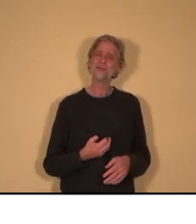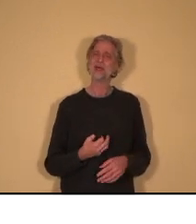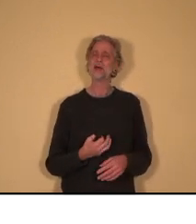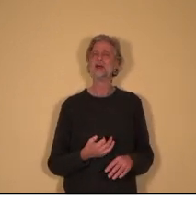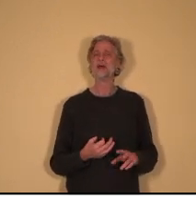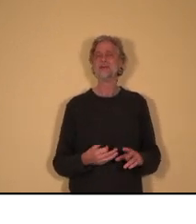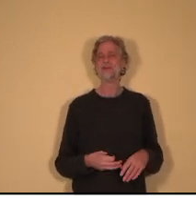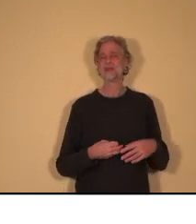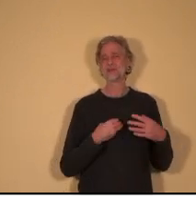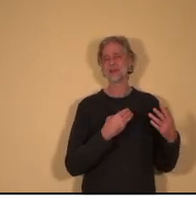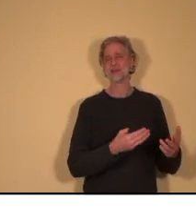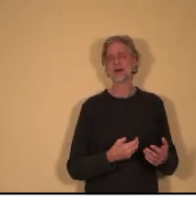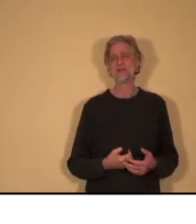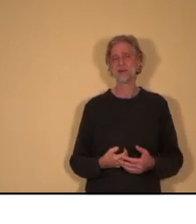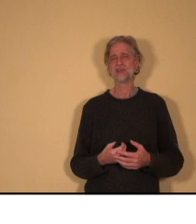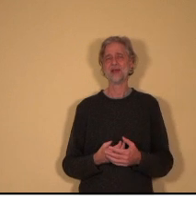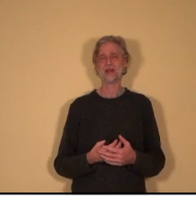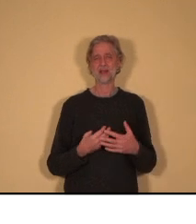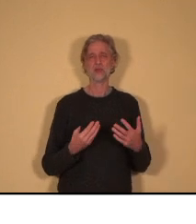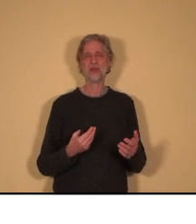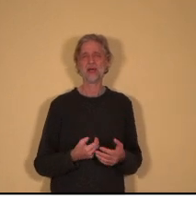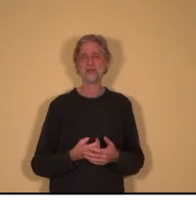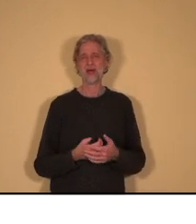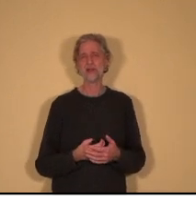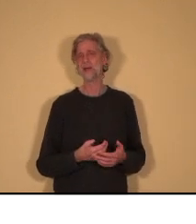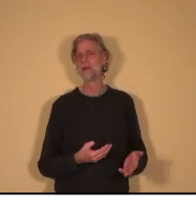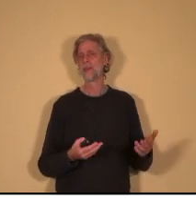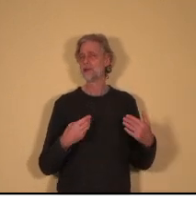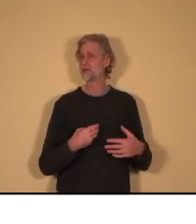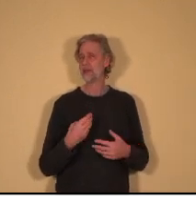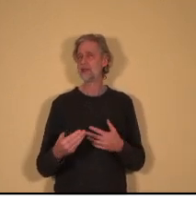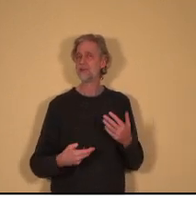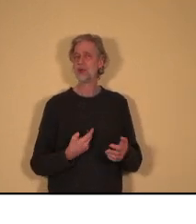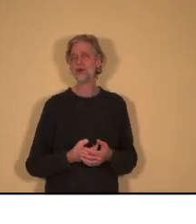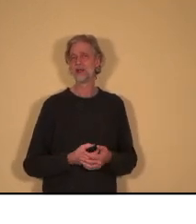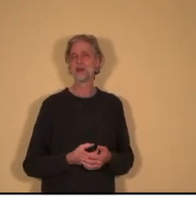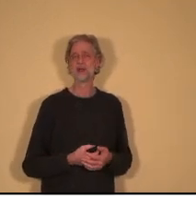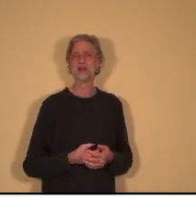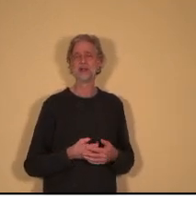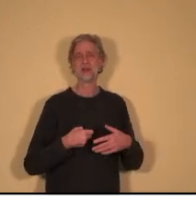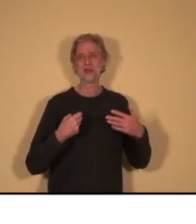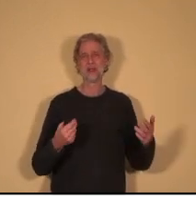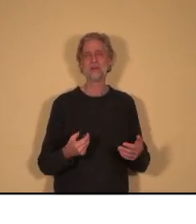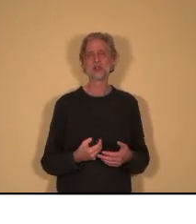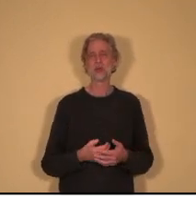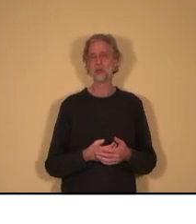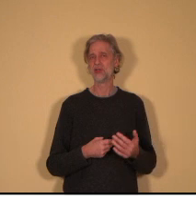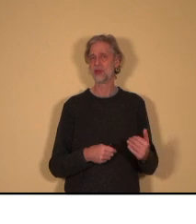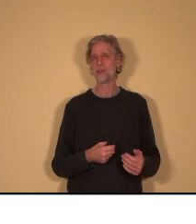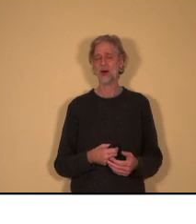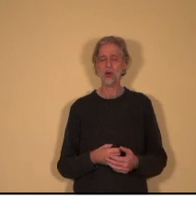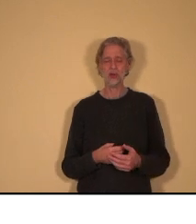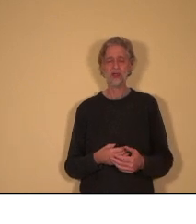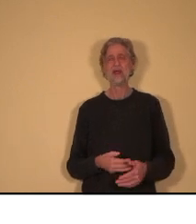Verwertung wäre, wenn wir das CO2, was wir aus der Atmosphäre entfernen, tatsächlich irgendwie umwandeln können in chemische Produkte,